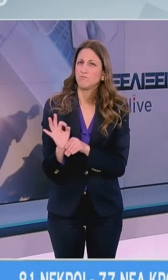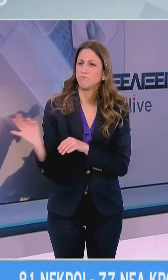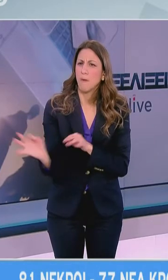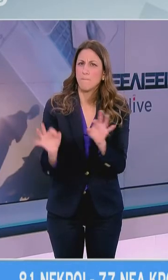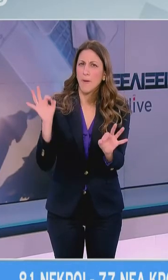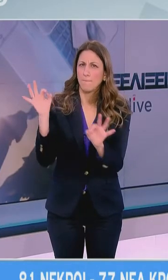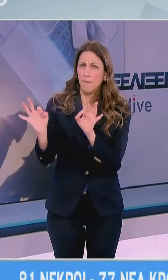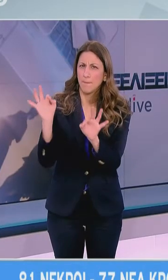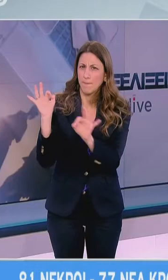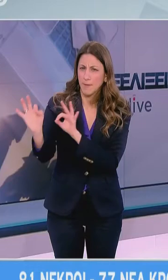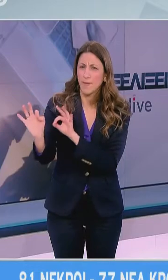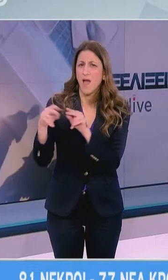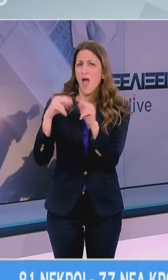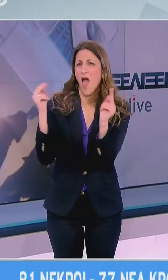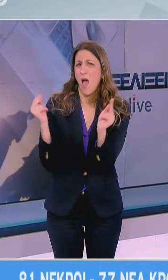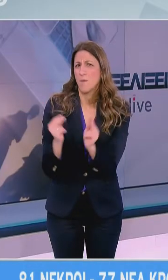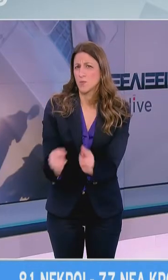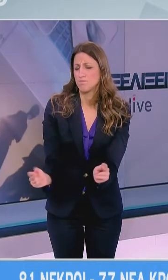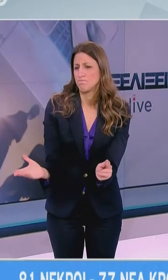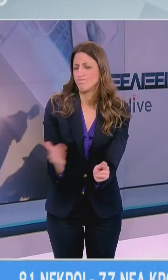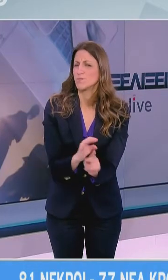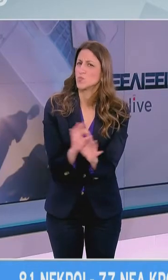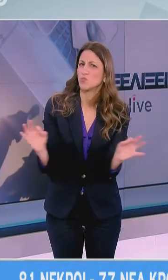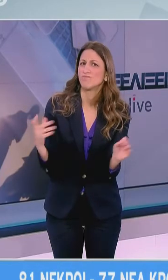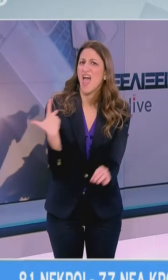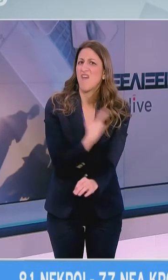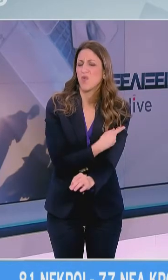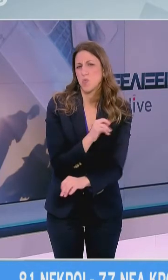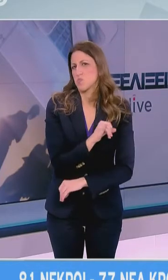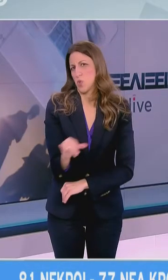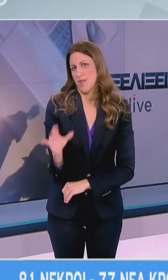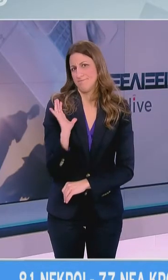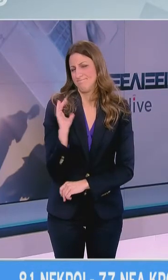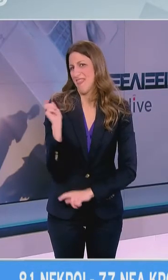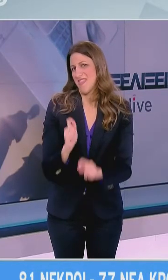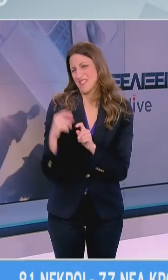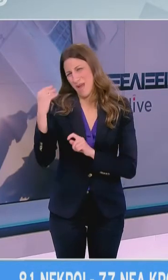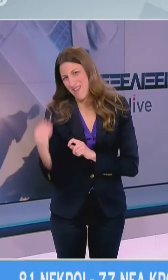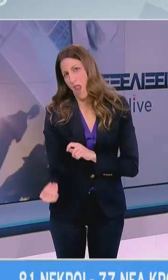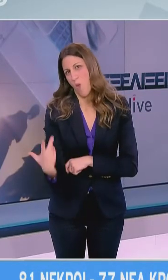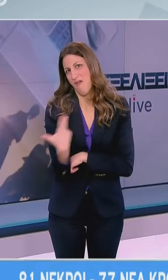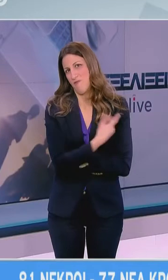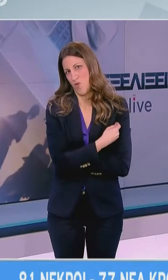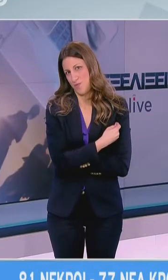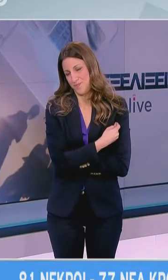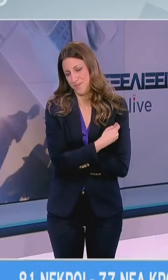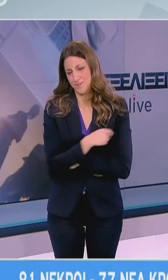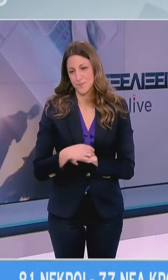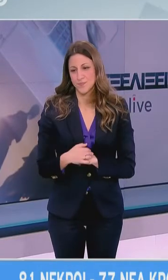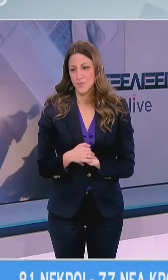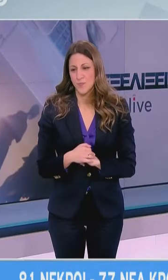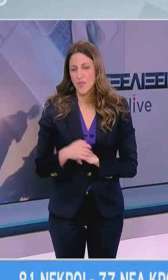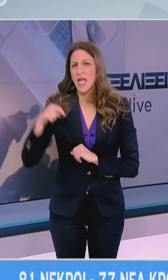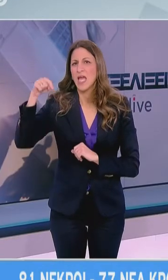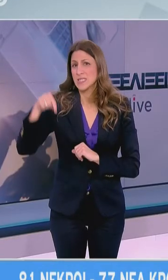όποια προσπάθεια έγινε δεν απέδωσε ένα ικανοποιητικό εμβόλιο. Παρ' όλα αυτά, νομίζω σήμερα